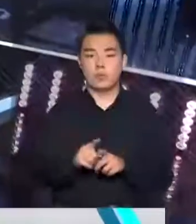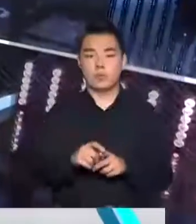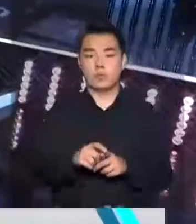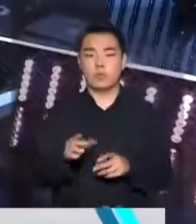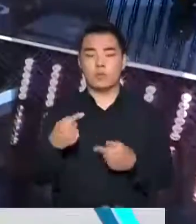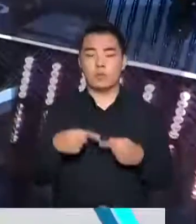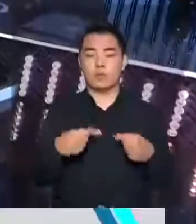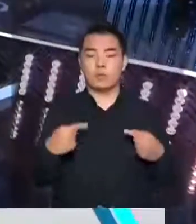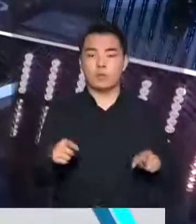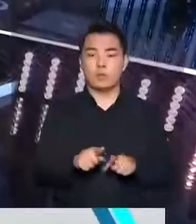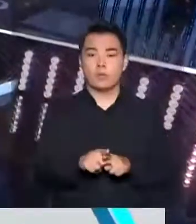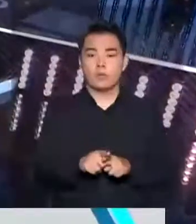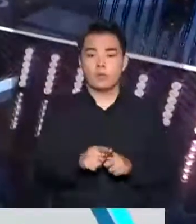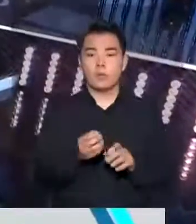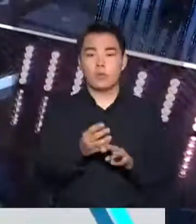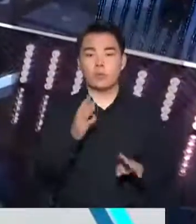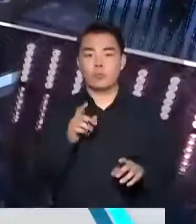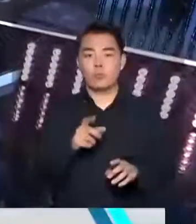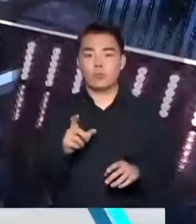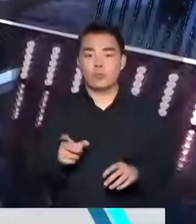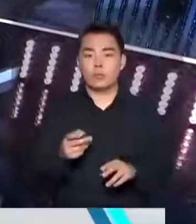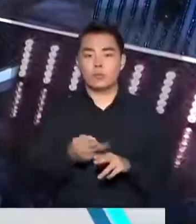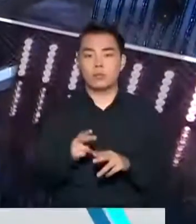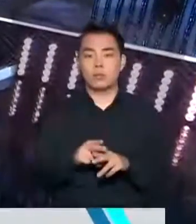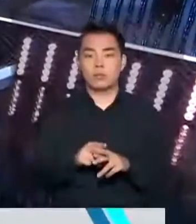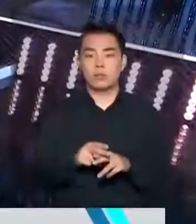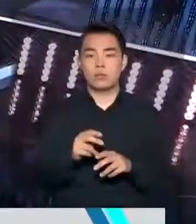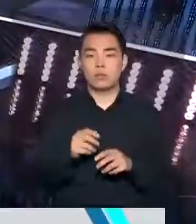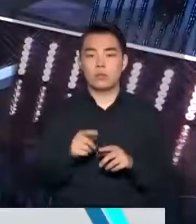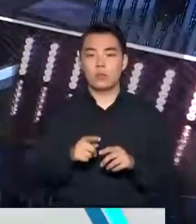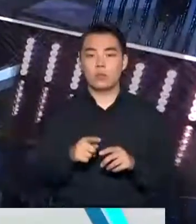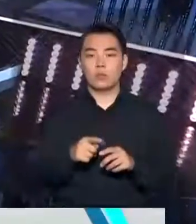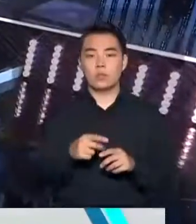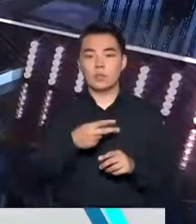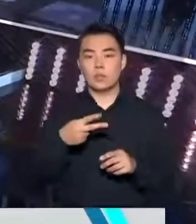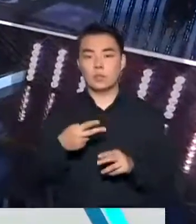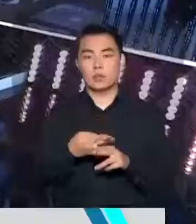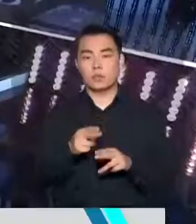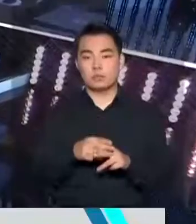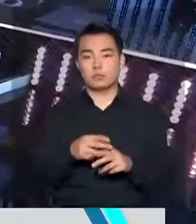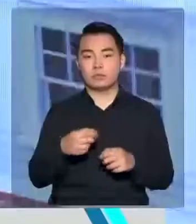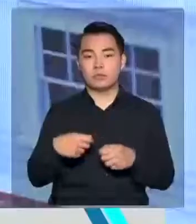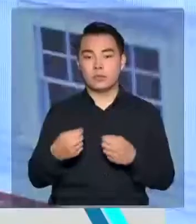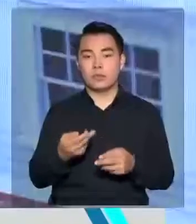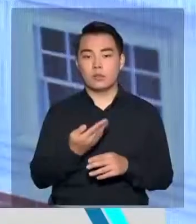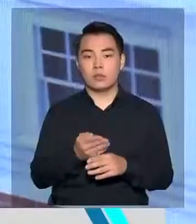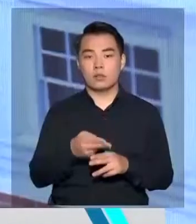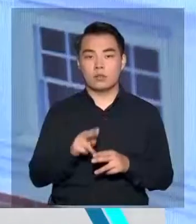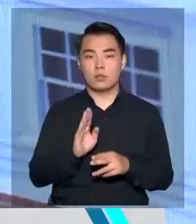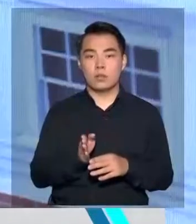өңірлерге, өңірлердегі кезекте тұрған азаматтардың сандарына тең пропорционалды түрде бағыттап солай жұмыс жасап